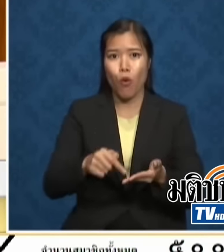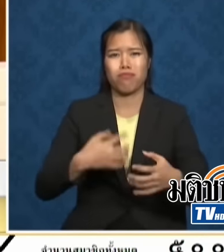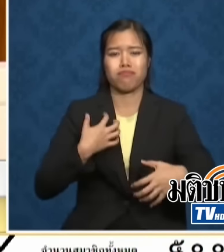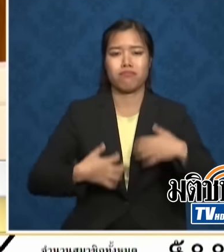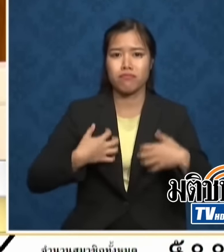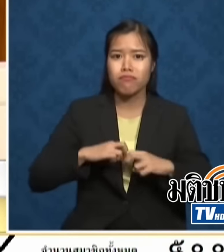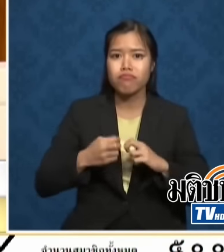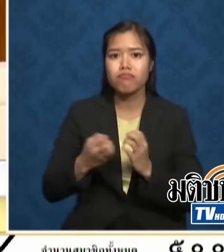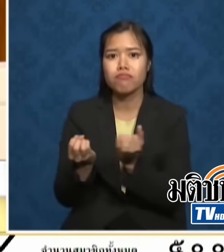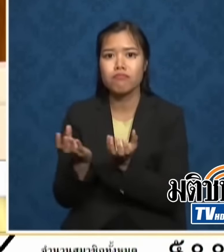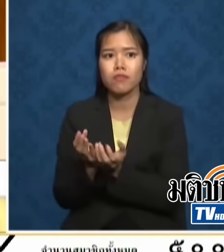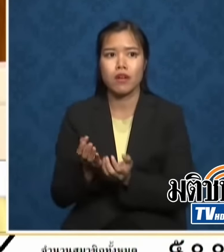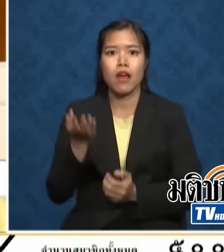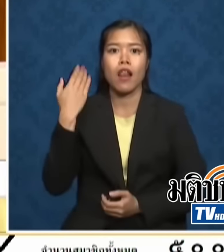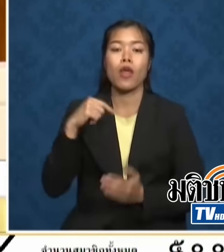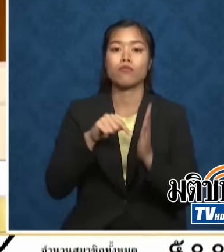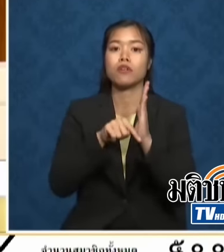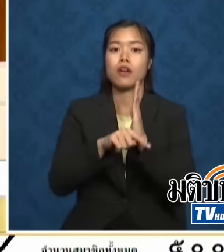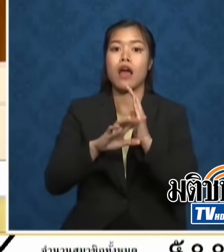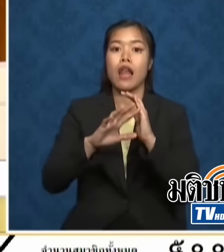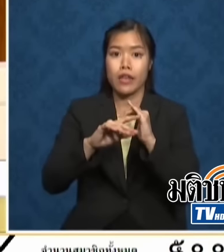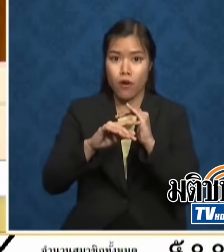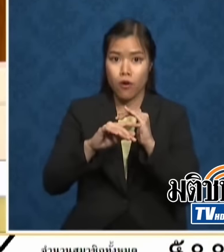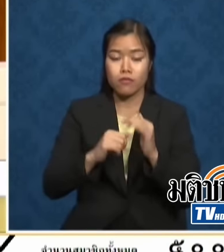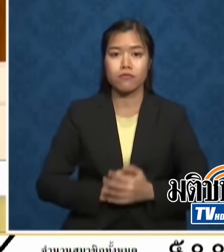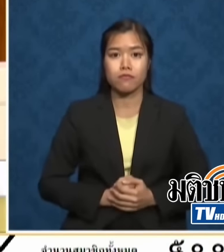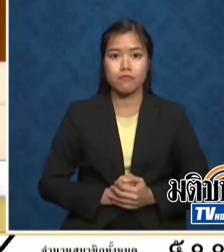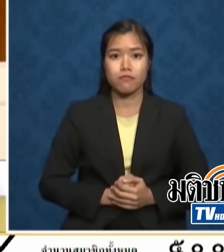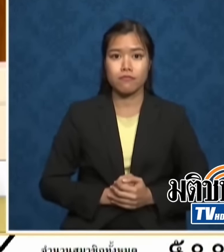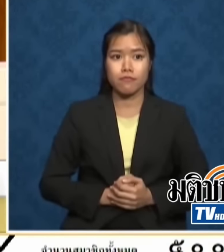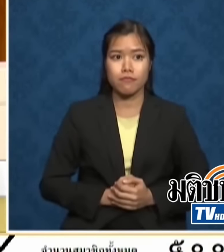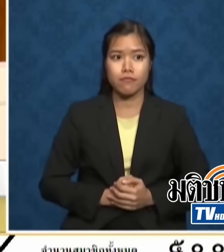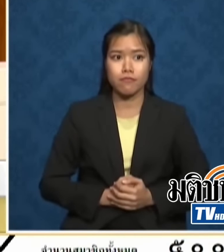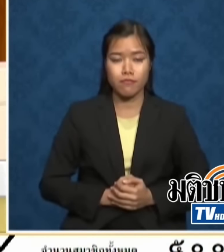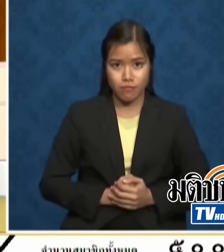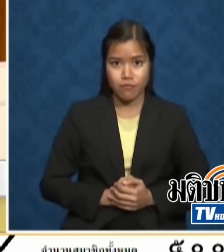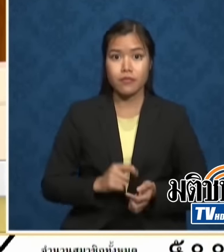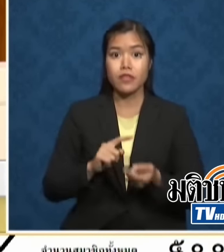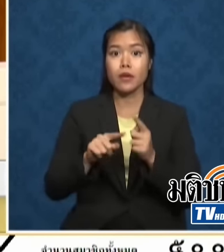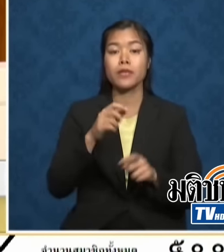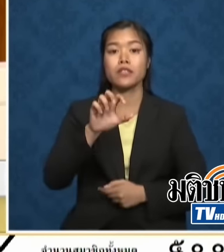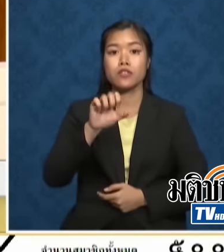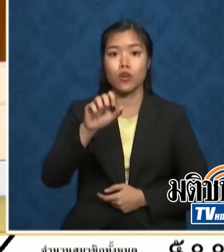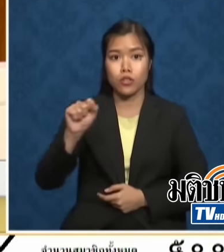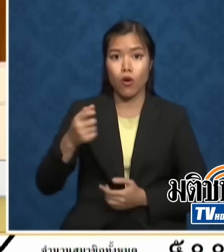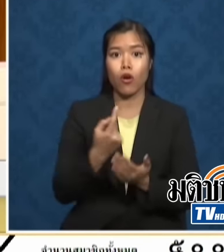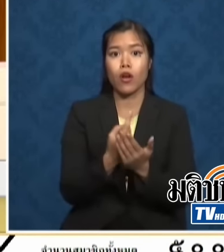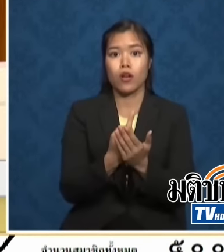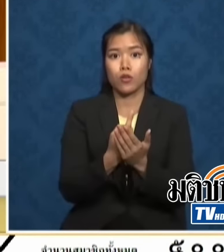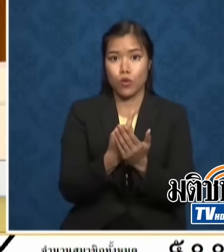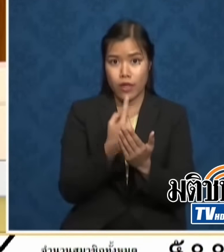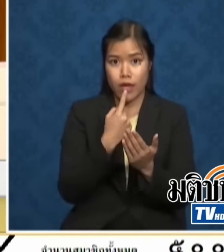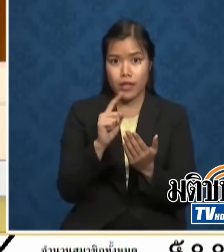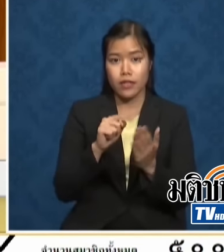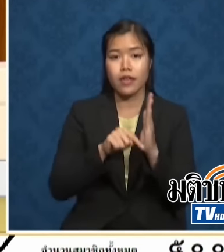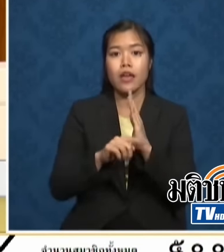ไปที่จังหวัดระยองผมได้รับเกียรติจากเพื่อนสมาชิกสภาผู้แทนราษฎรจังหวัดระยองนะ